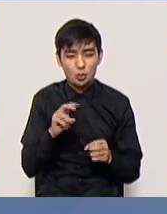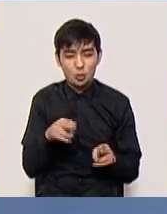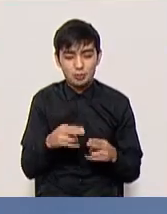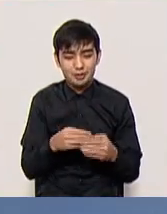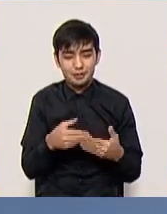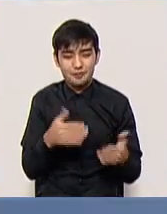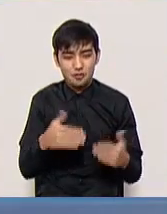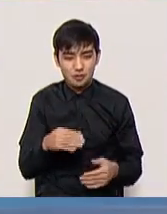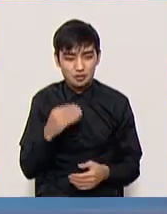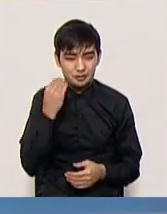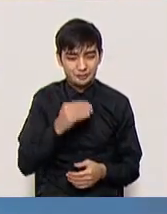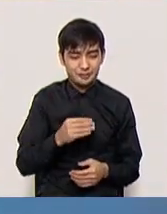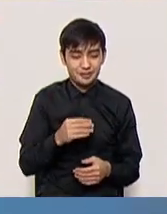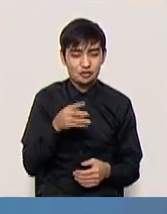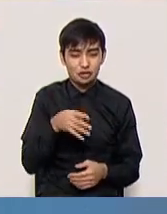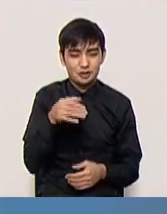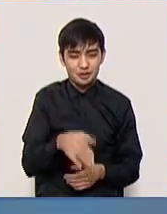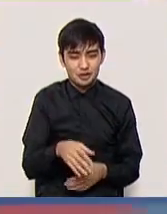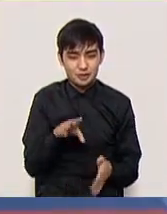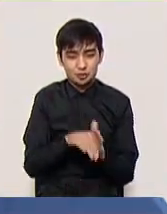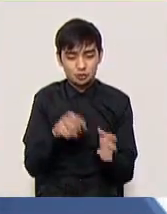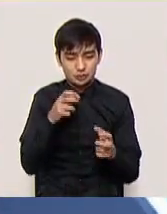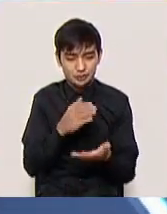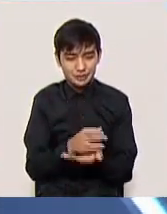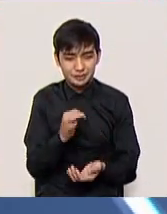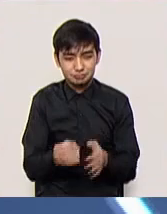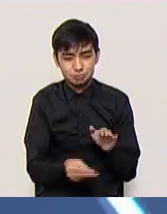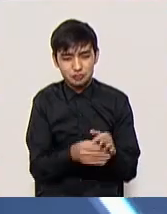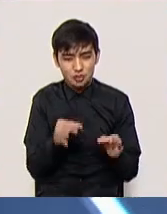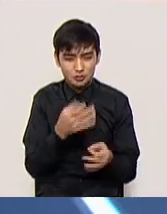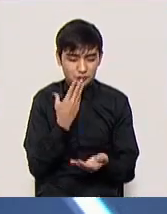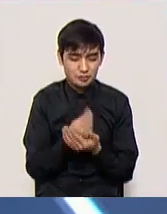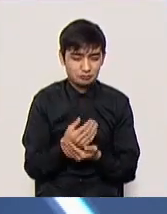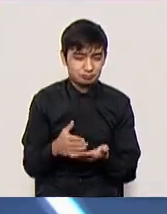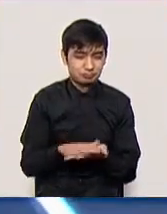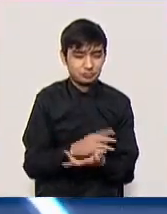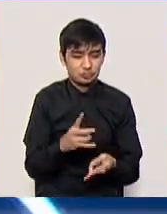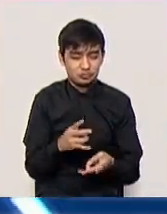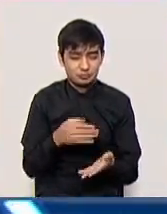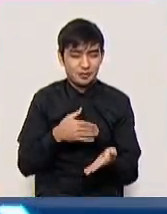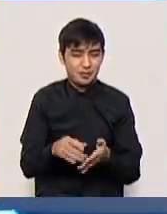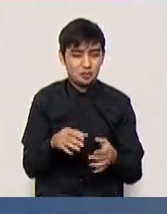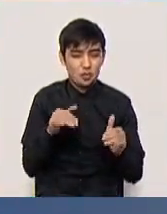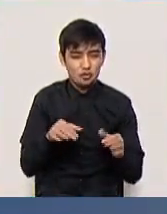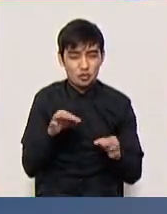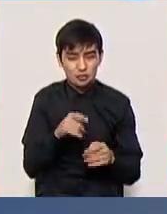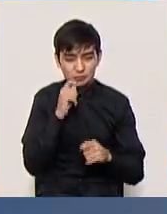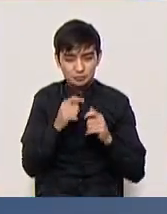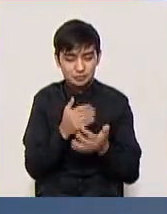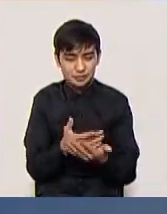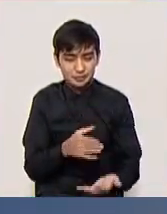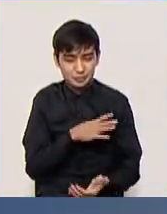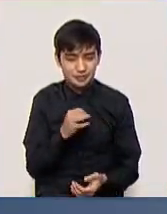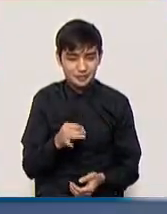Оған 4000-нан астам студент мүше. Бүгін жемқорлықтан бойларын аулақ ұстауды насихаттап жүрген колледждер марапатталды.